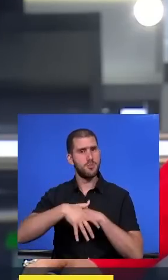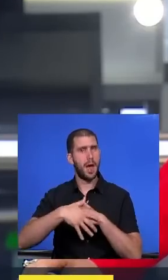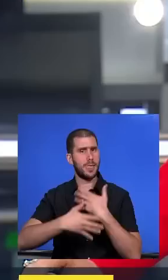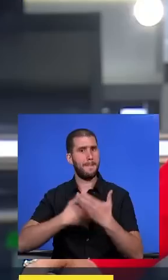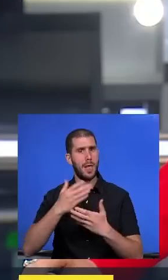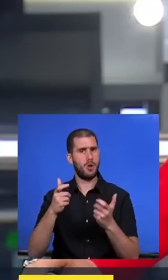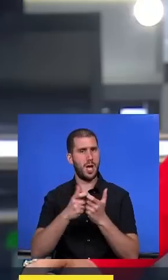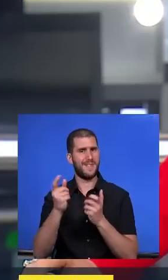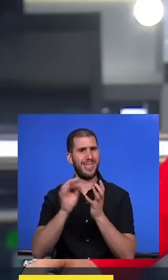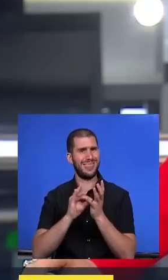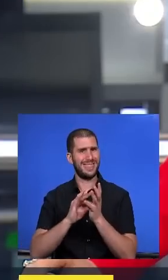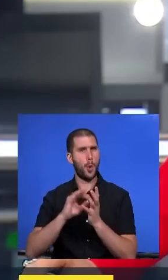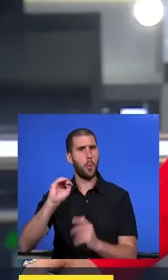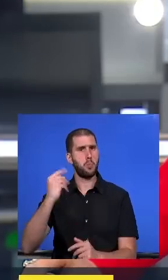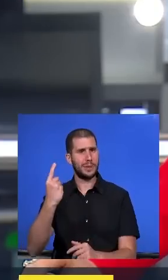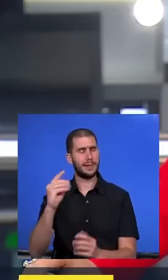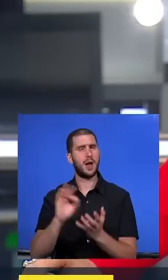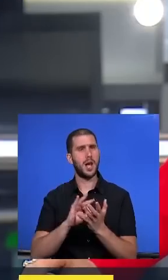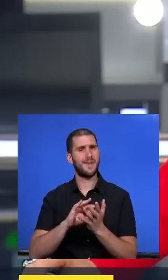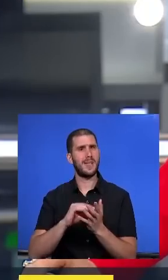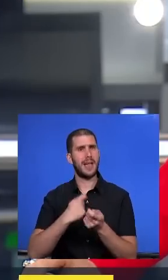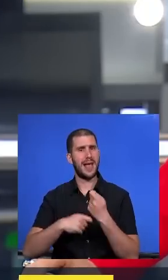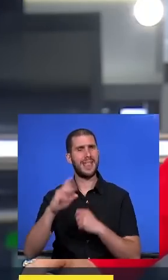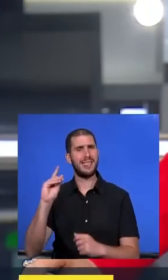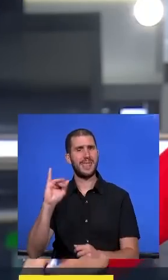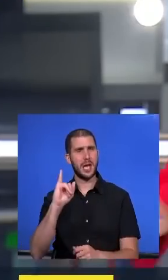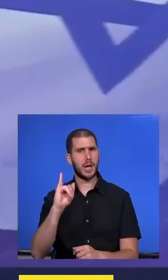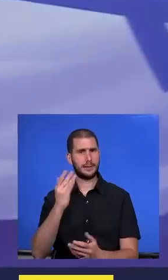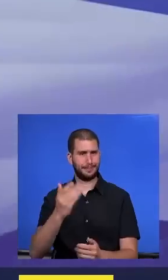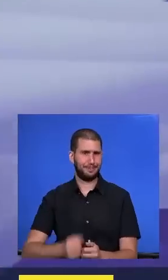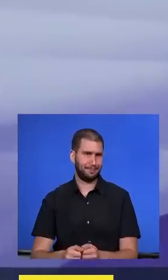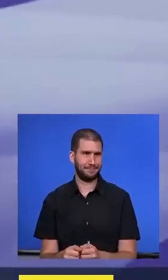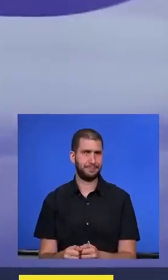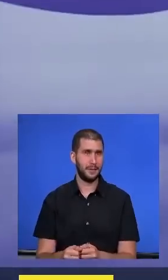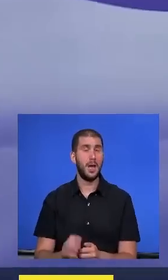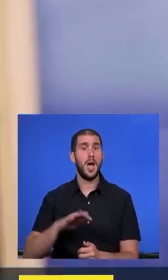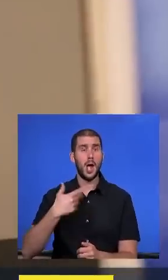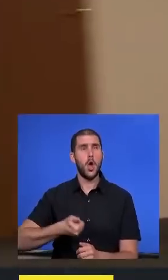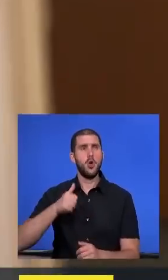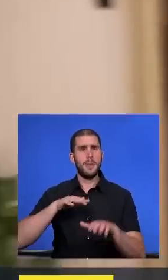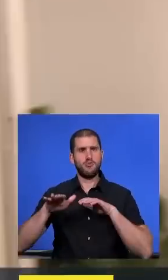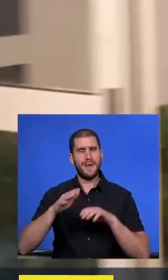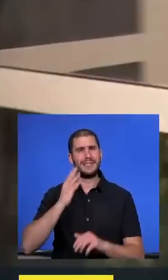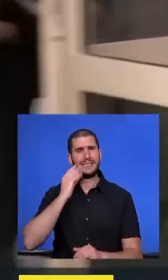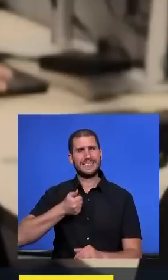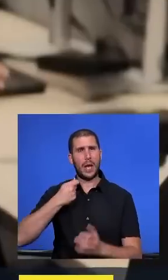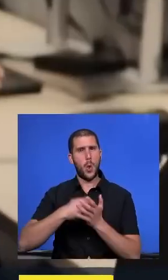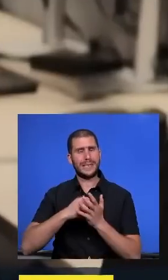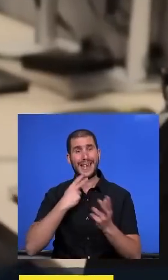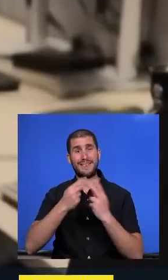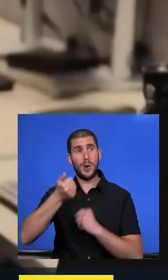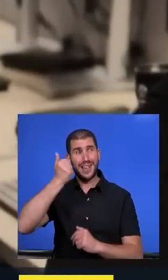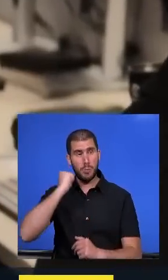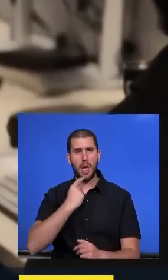חברת הדירוג מודי'ס. כתבת התחום הכלכלי דנה ארקצי מדווחת. אחרי שראש הממשלה ושר האוצר הגיבו אתמול ואמרו